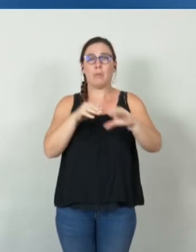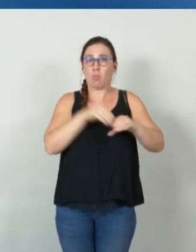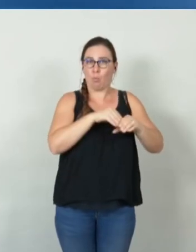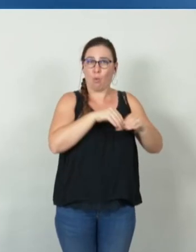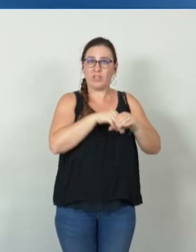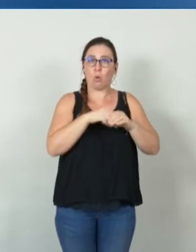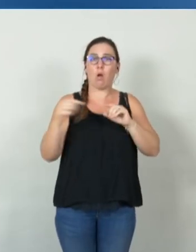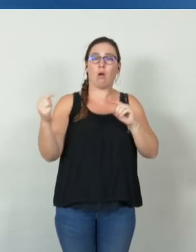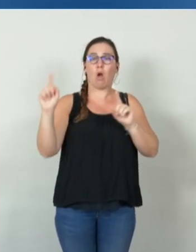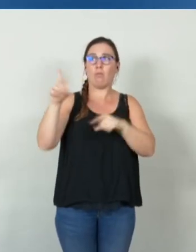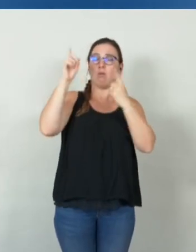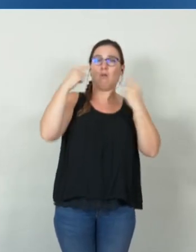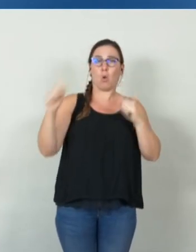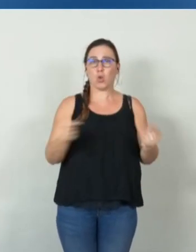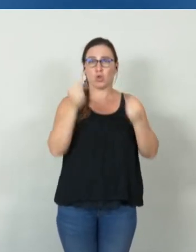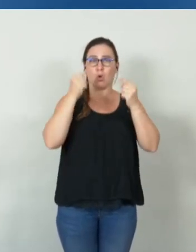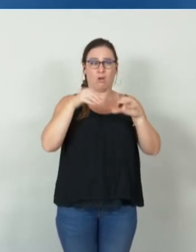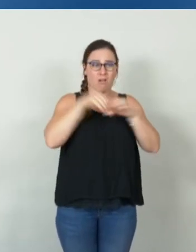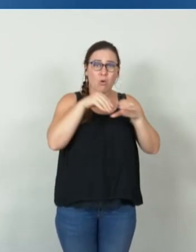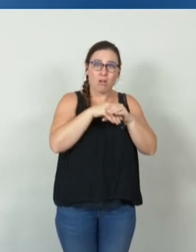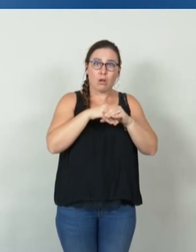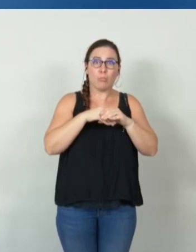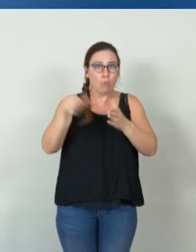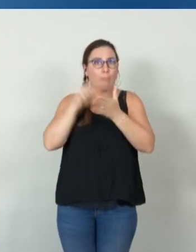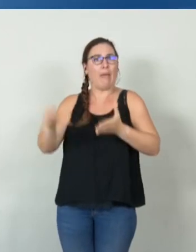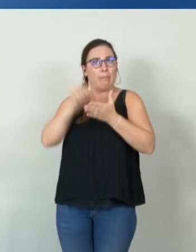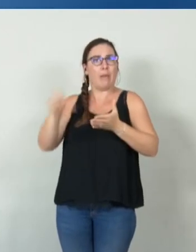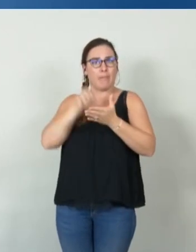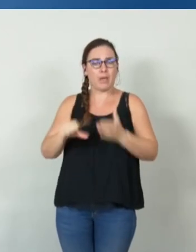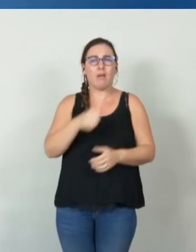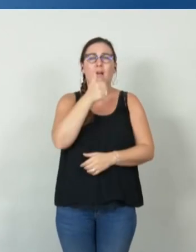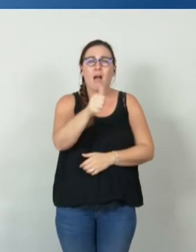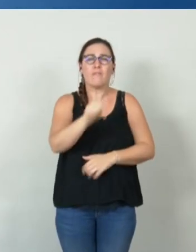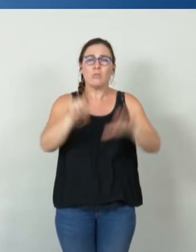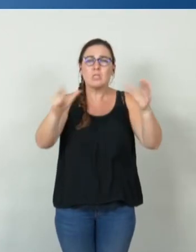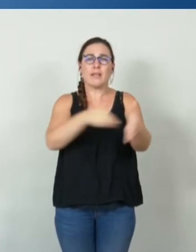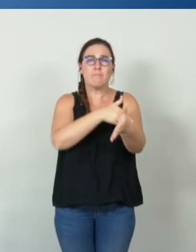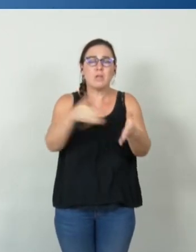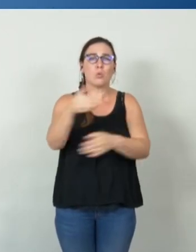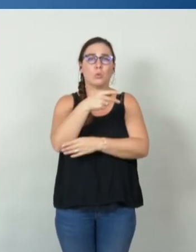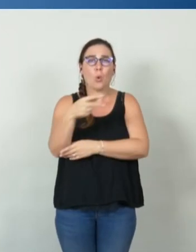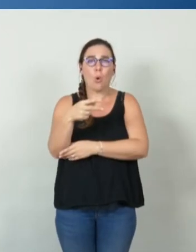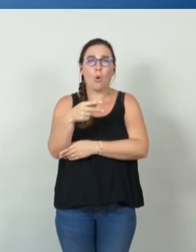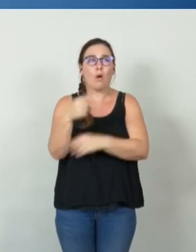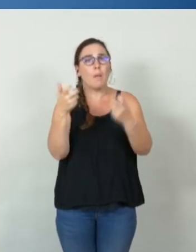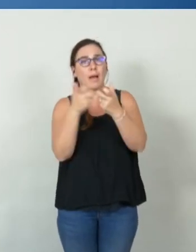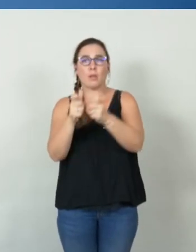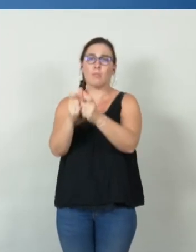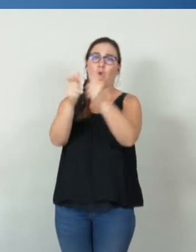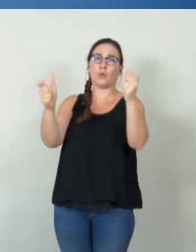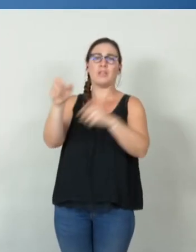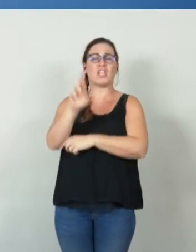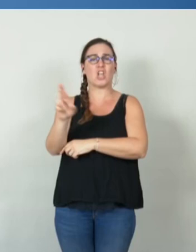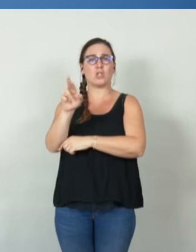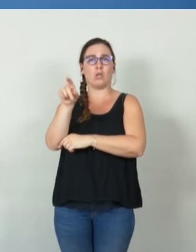contentieux les provisions de contentieux millions d'euros pour l'entreprise Richardson